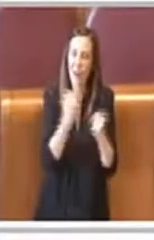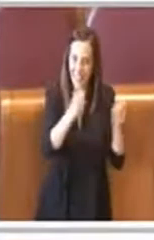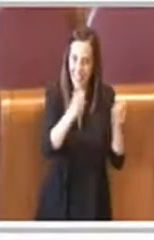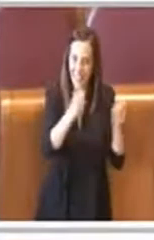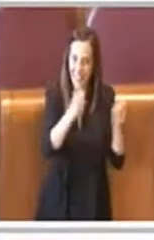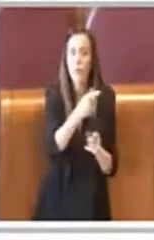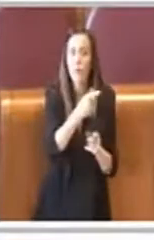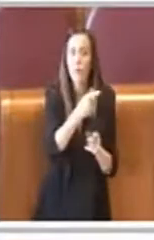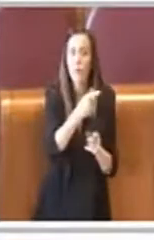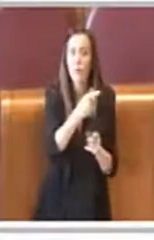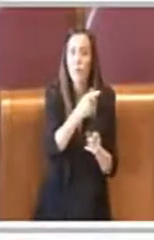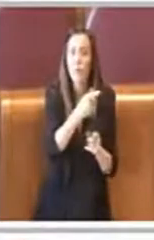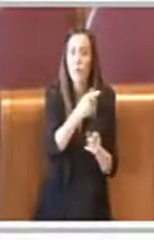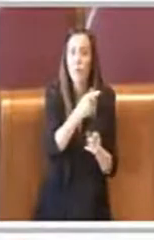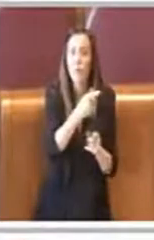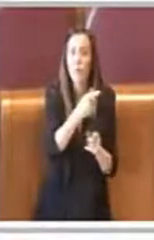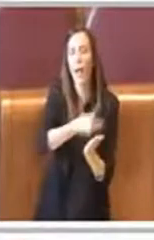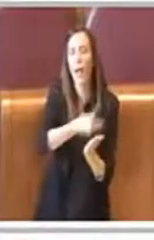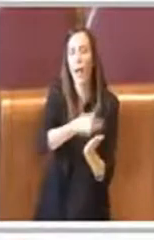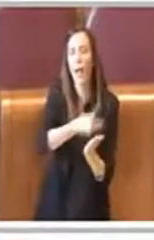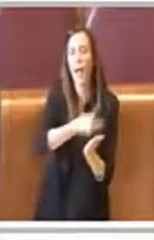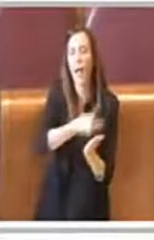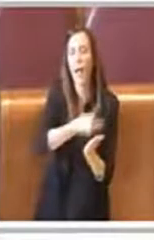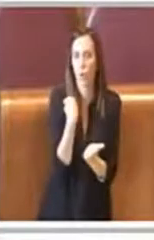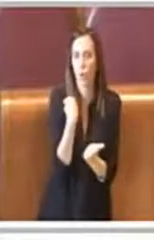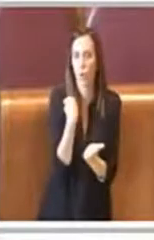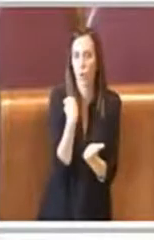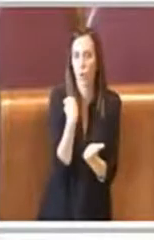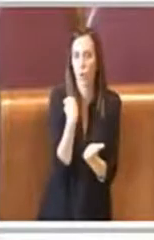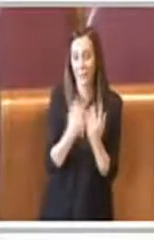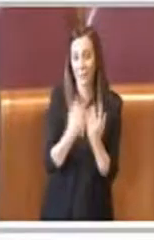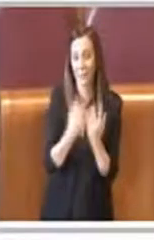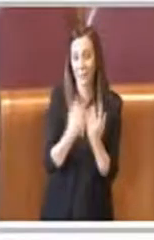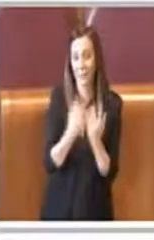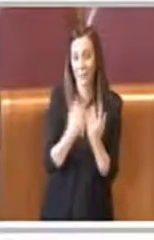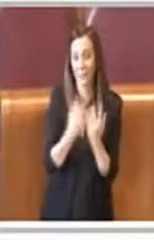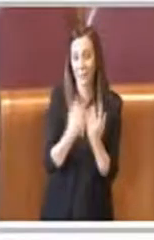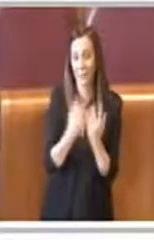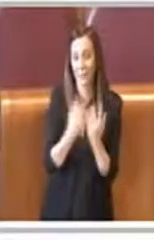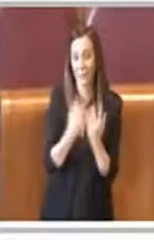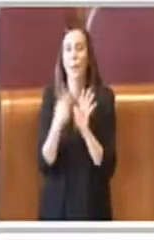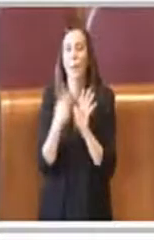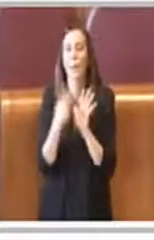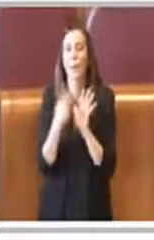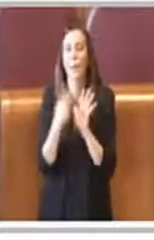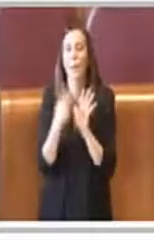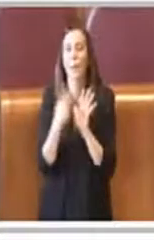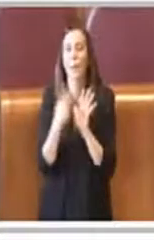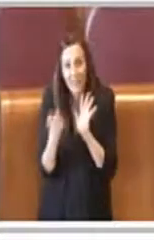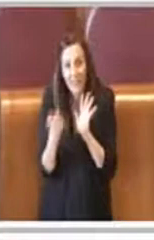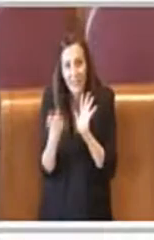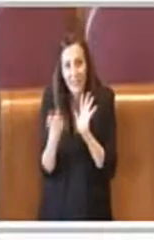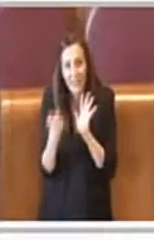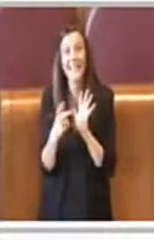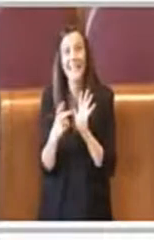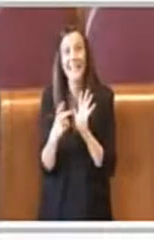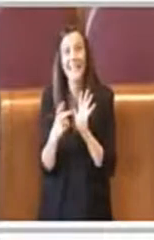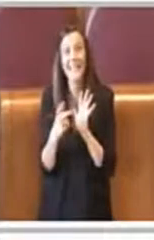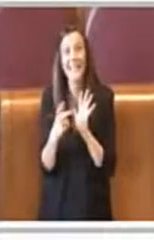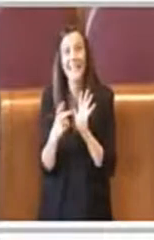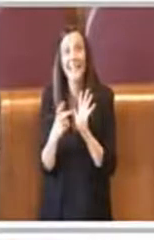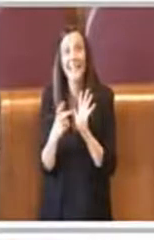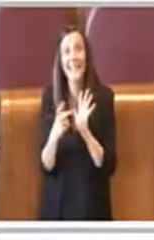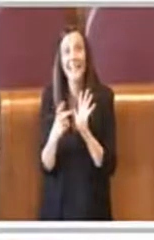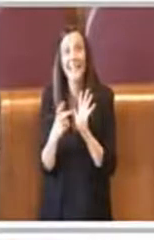affinché se ne tenga conto. Queste sono, ad esempio, il fatto che i criteri minimi previsti, una serie, sono derogabili